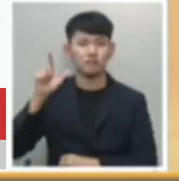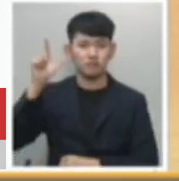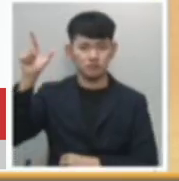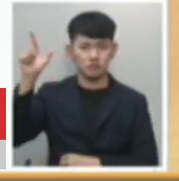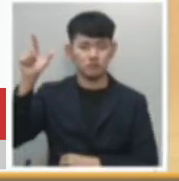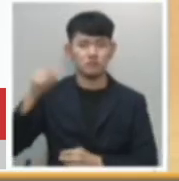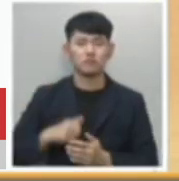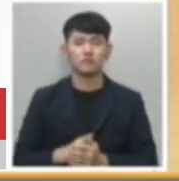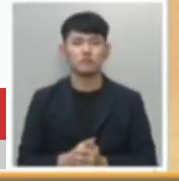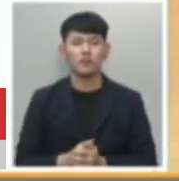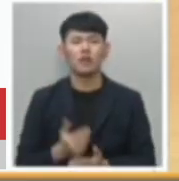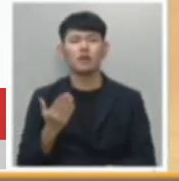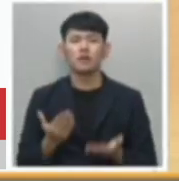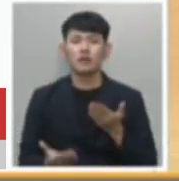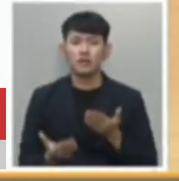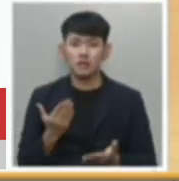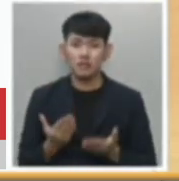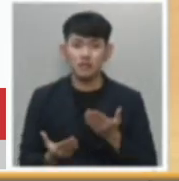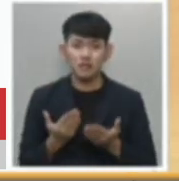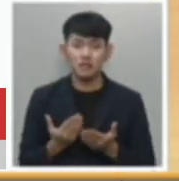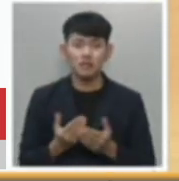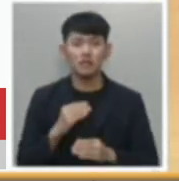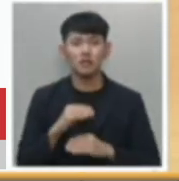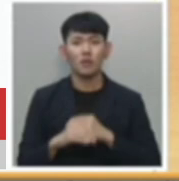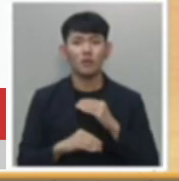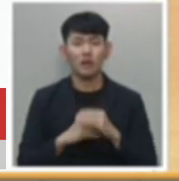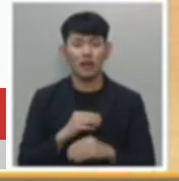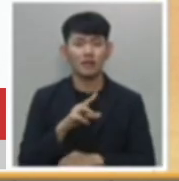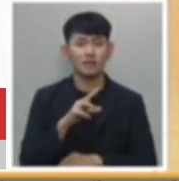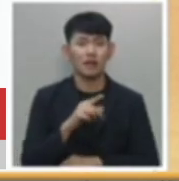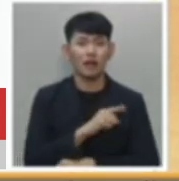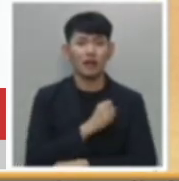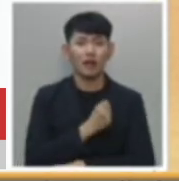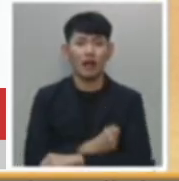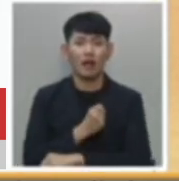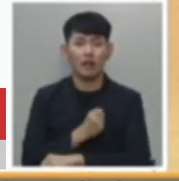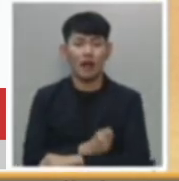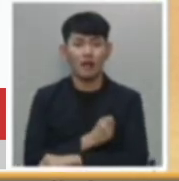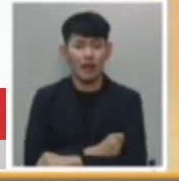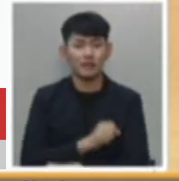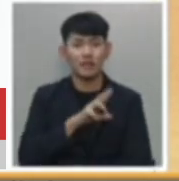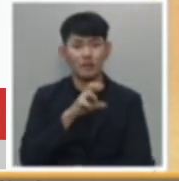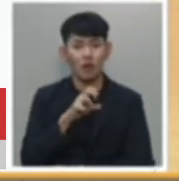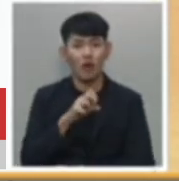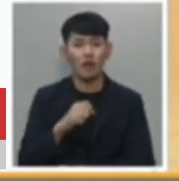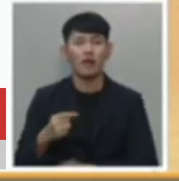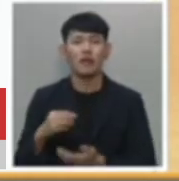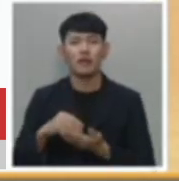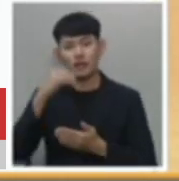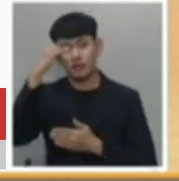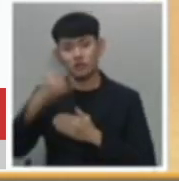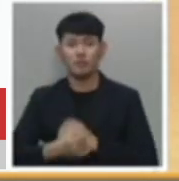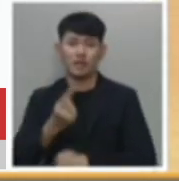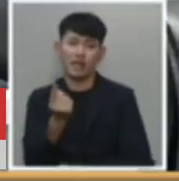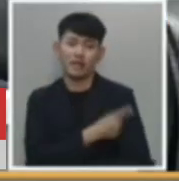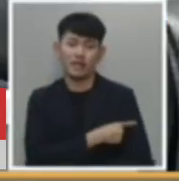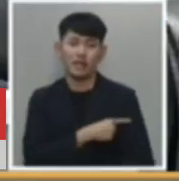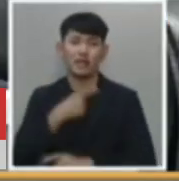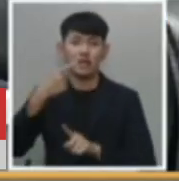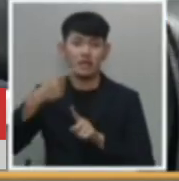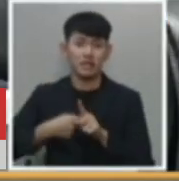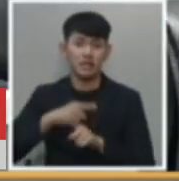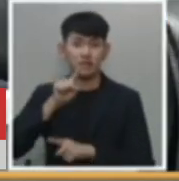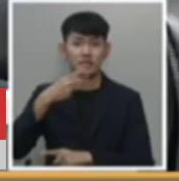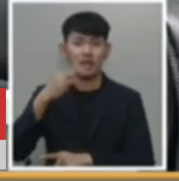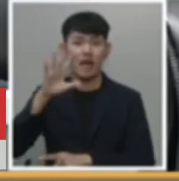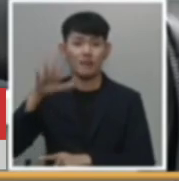รือ300บาทและค่าแรงและปริญญาตรี 15,000 บาทของนายกยิ่งลัก